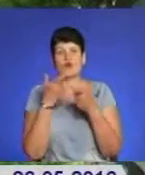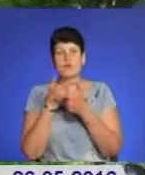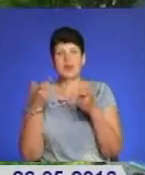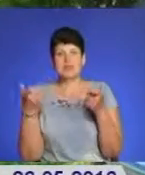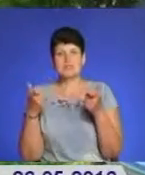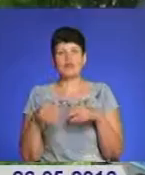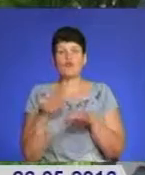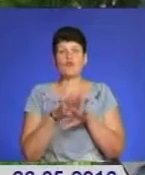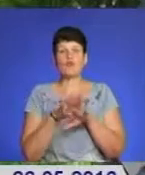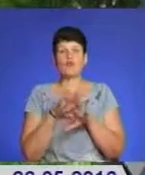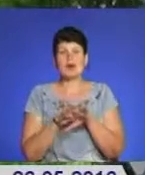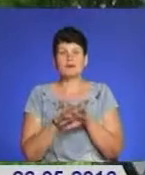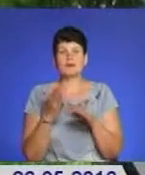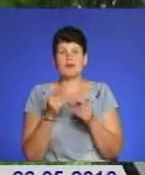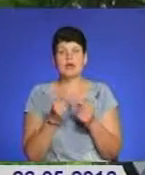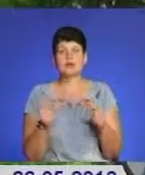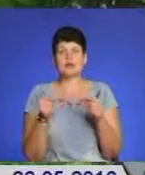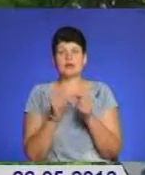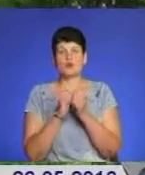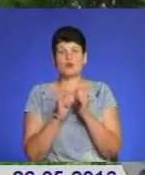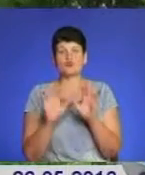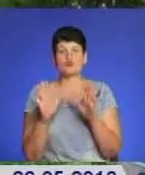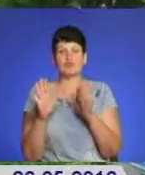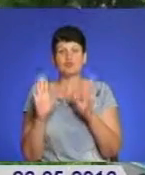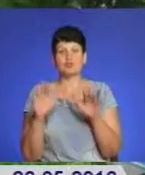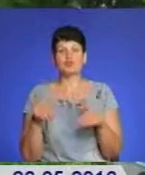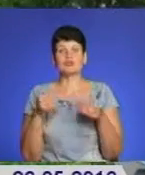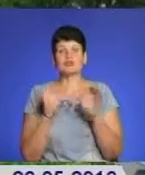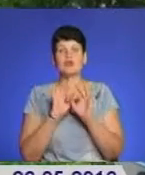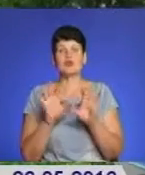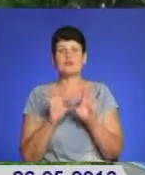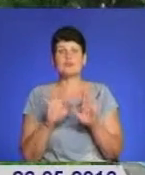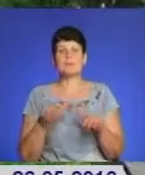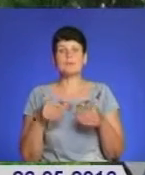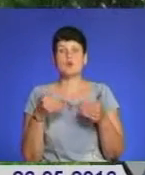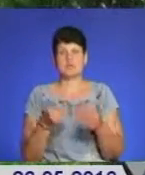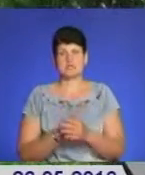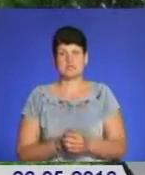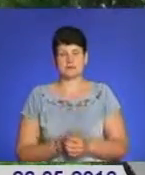в банках, де вже конкретно по кожному випадку будуть надані роз'яснення пропозиції.